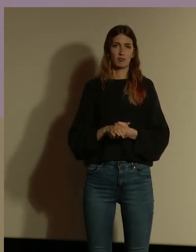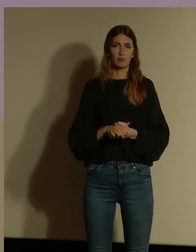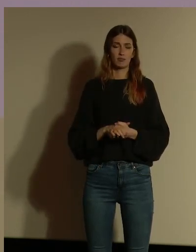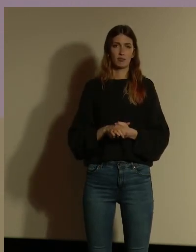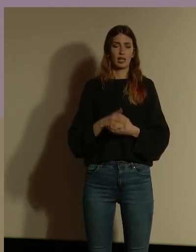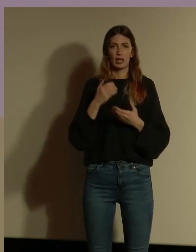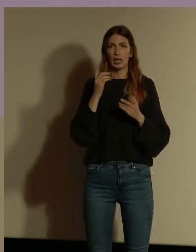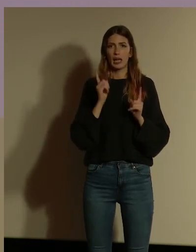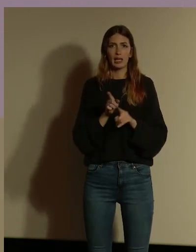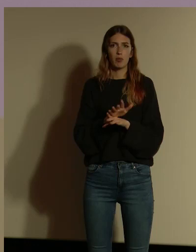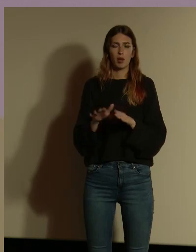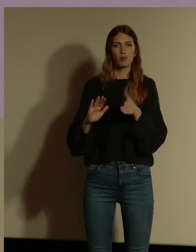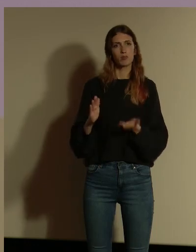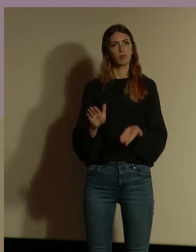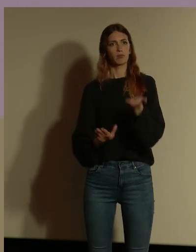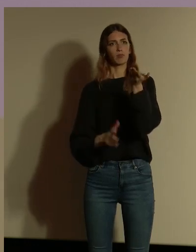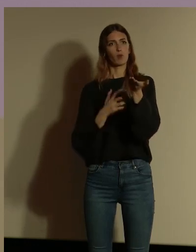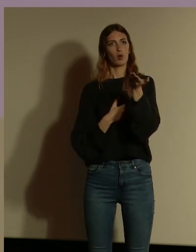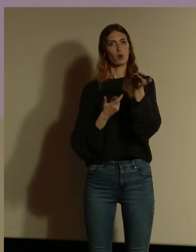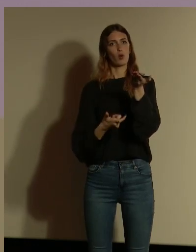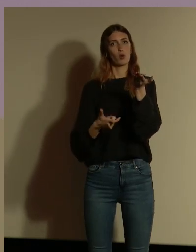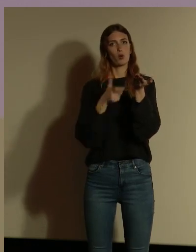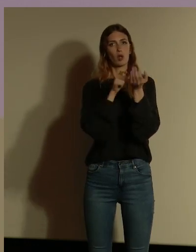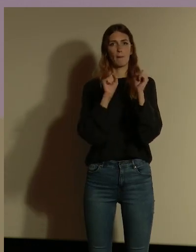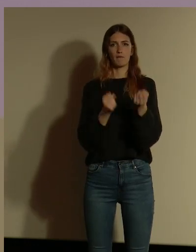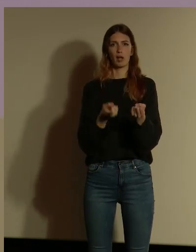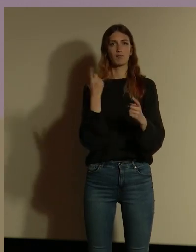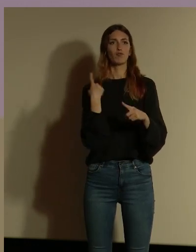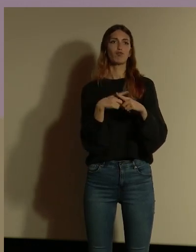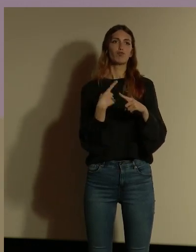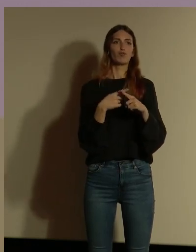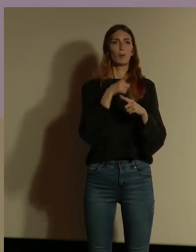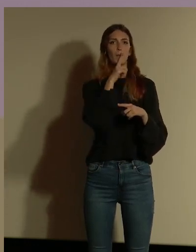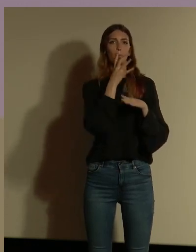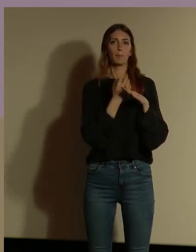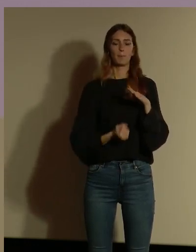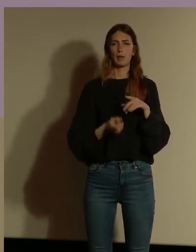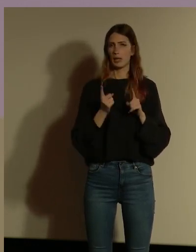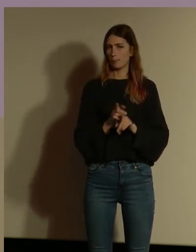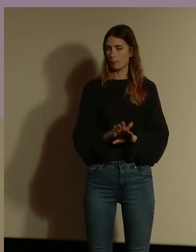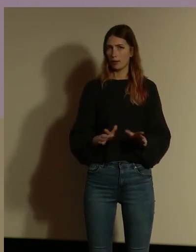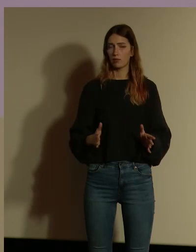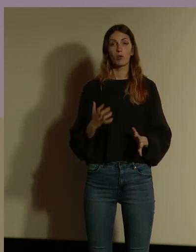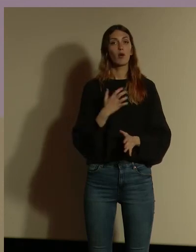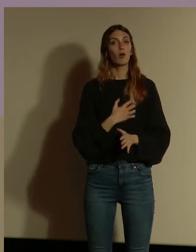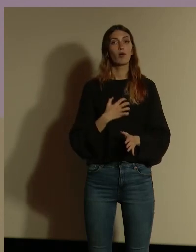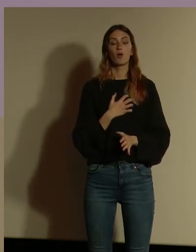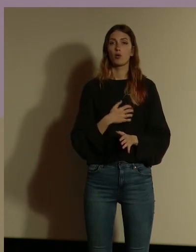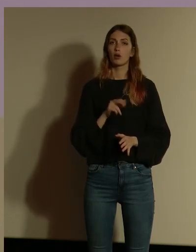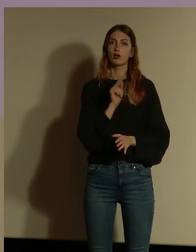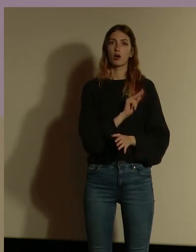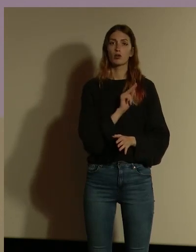Seda ei pea kuidagi esile tõstma või tabuteemaks tegema. Hästi oluline on